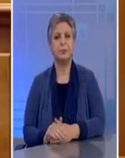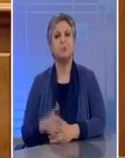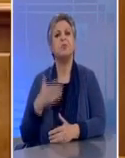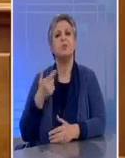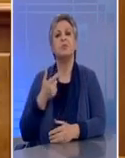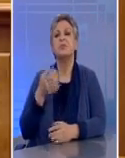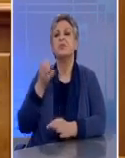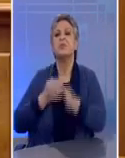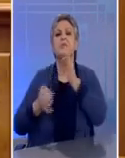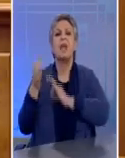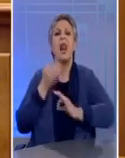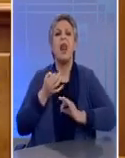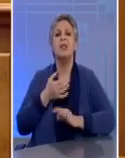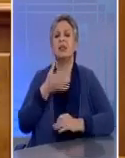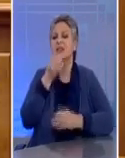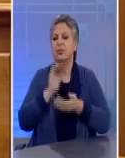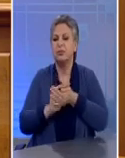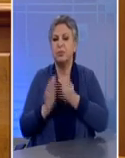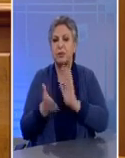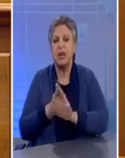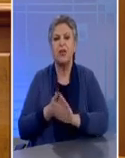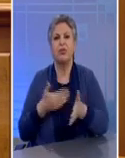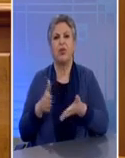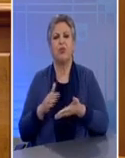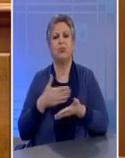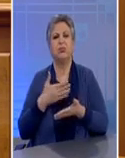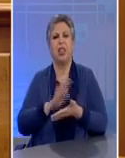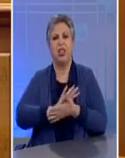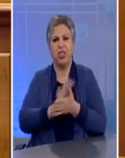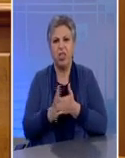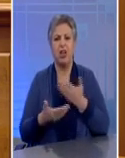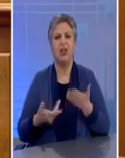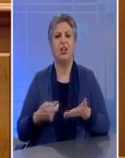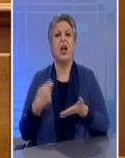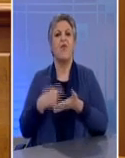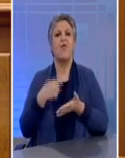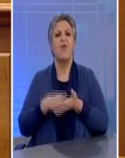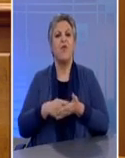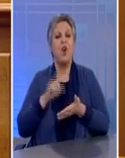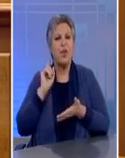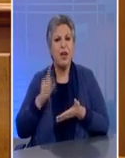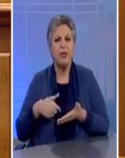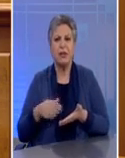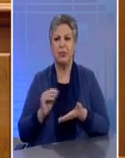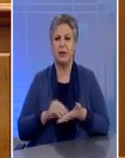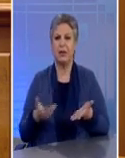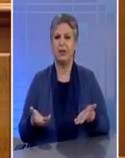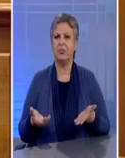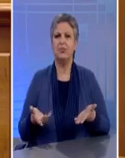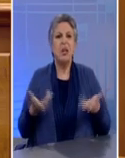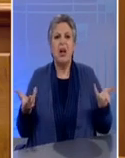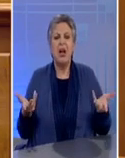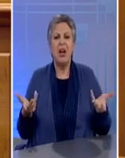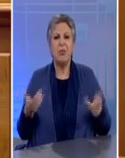Μιλάτε για πάταξη της διαφθοράς, της φοροδιαφυγής. Τι εμποδίζει την κυβέρνηση να προχωρήσει? Δεν το